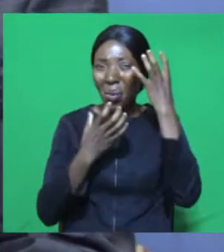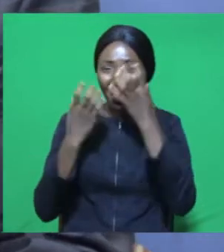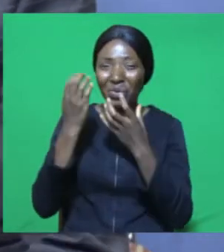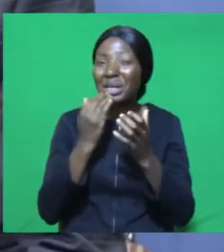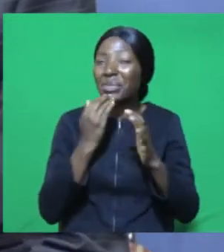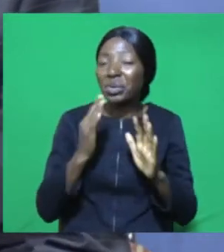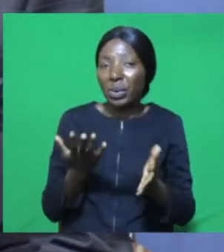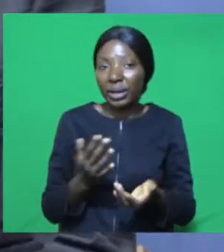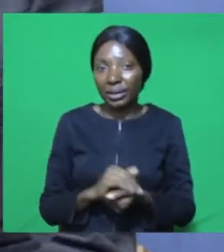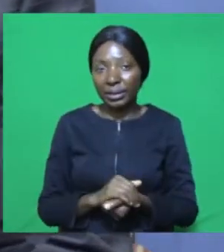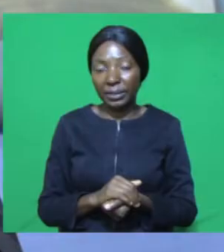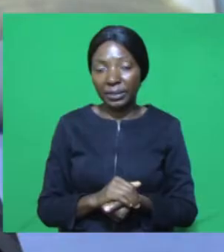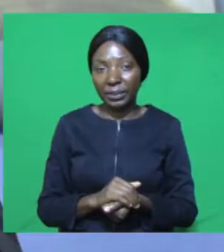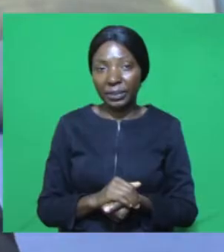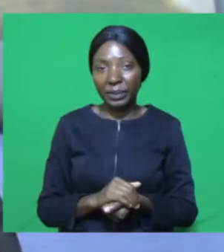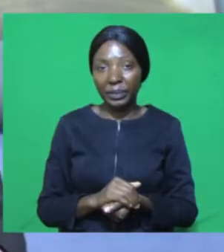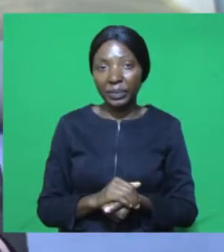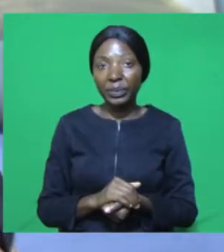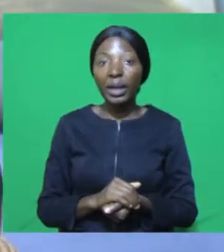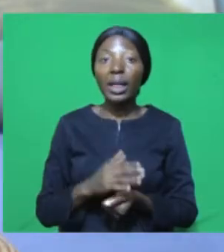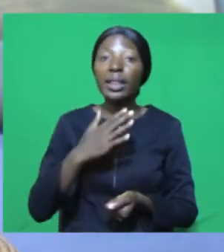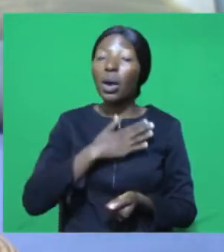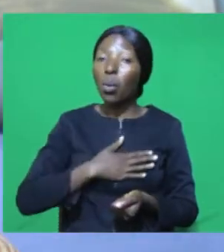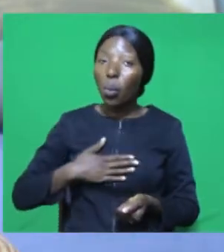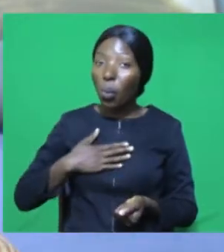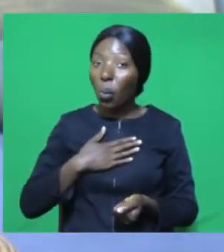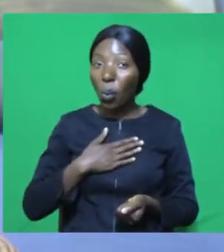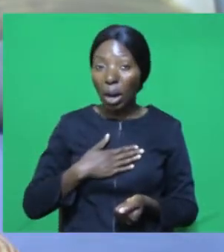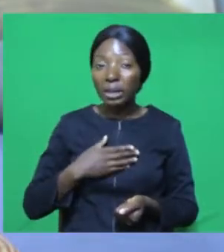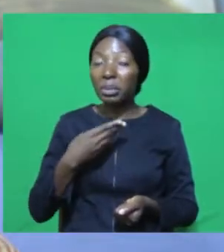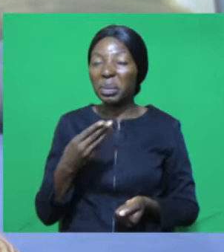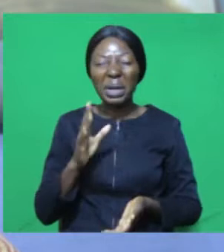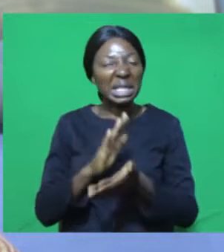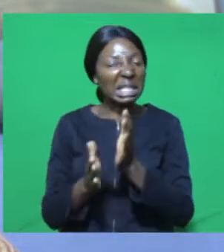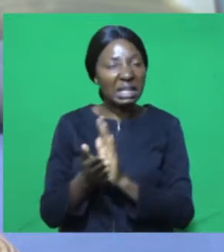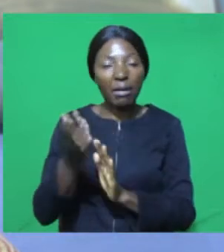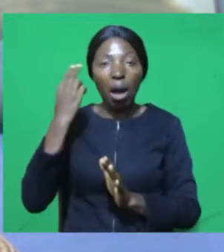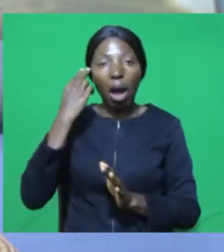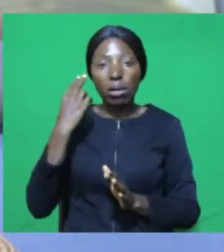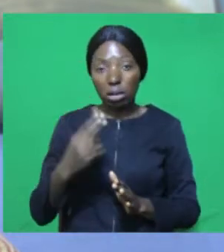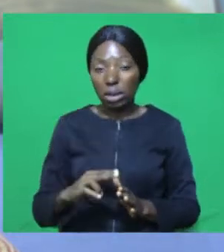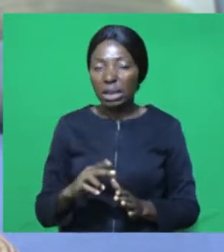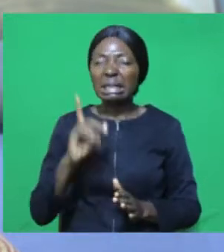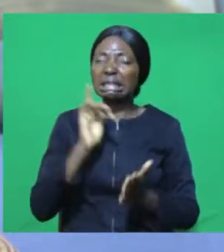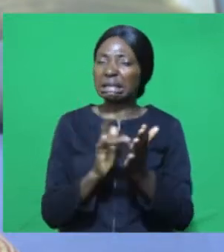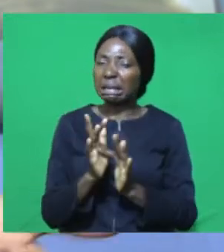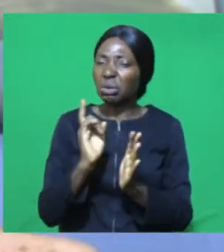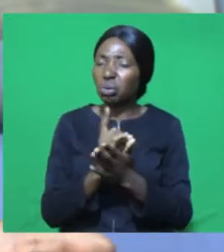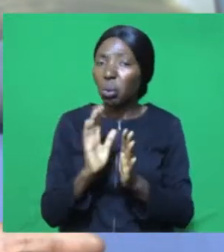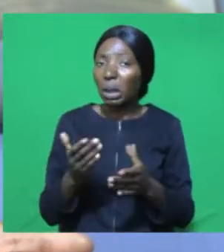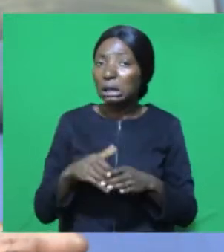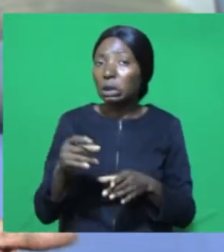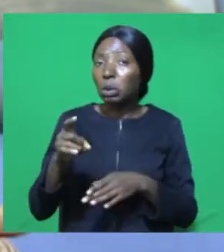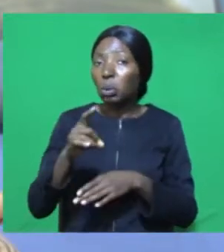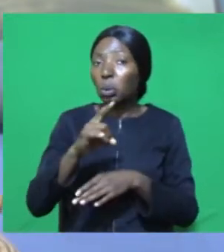kudzimaidzwa? Nemamwe manzwi kuita kuti vanhu vasanzwisise basa iroro